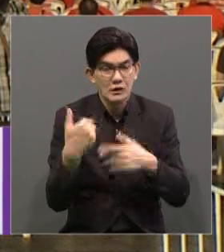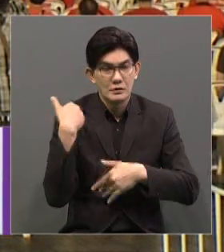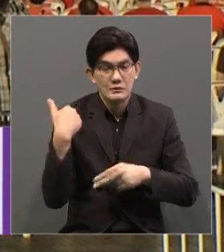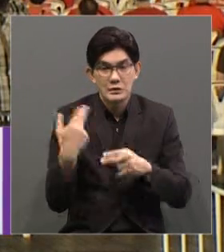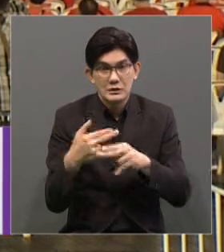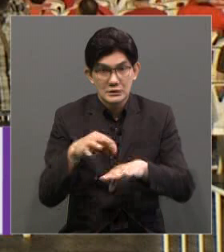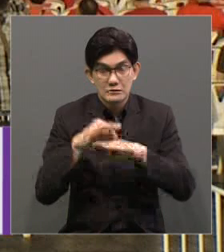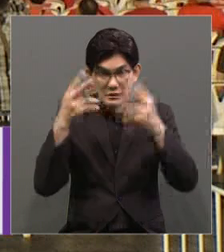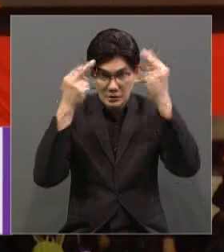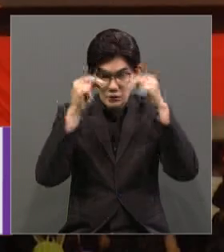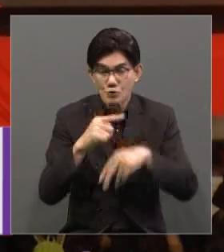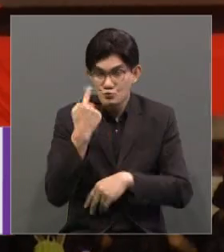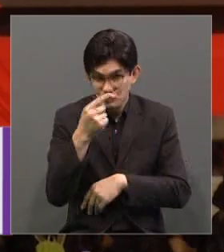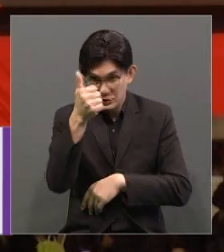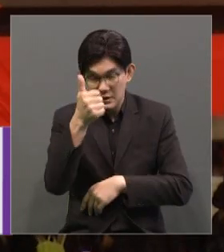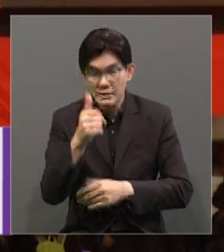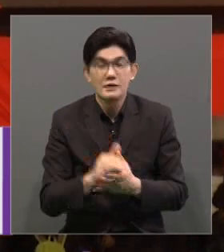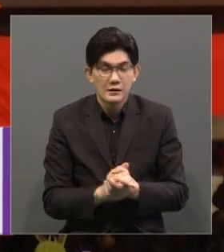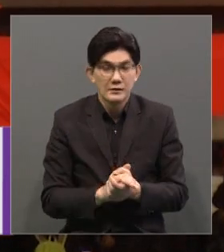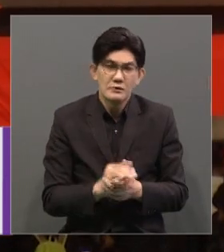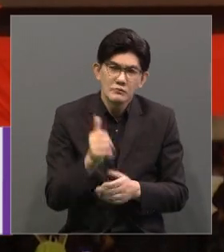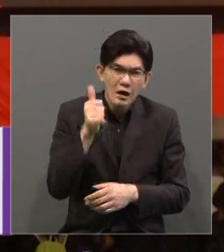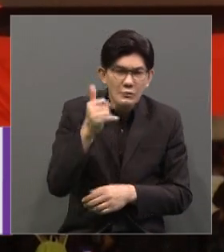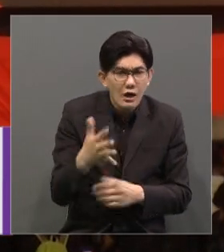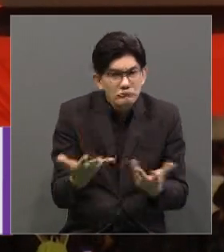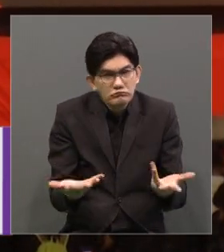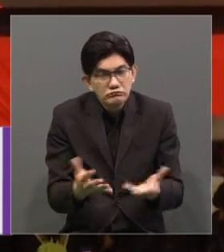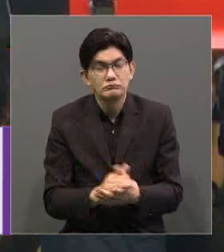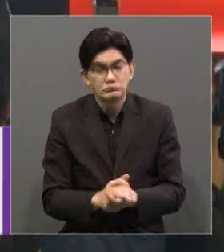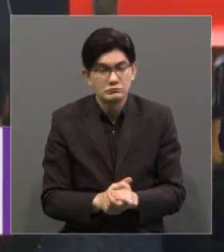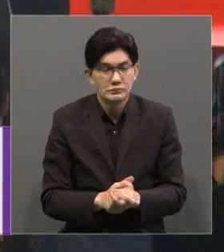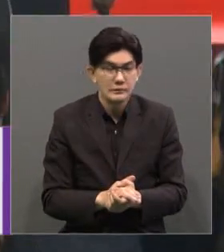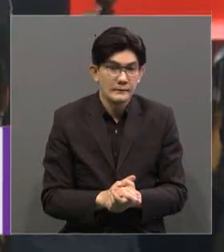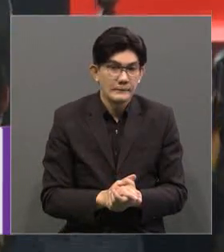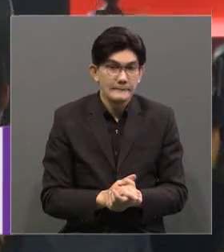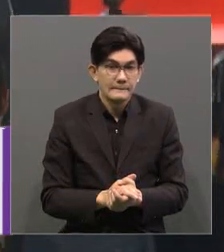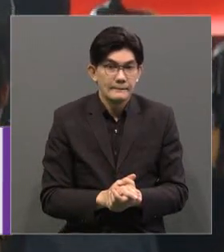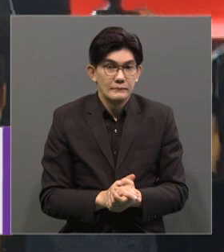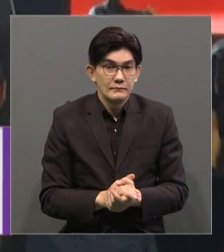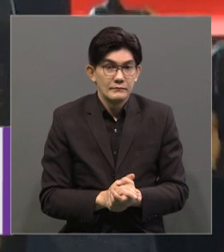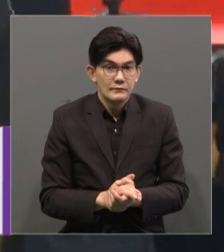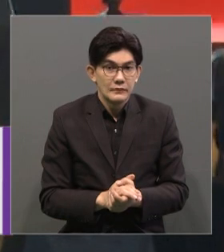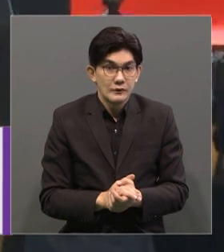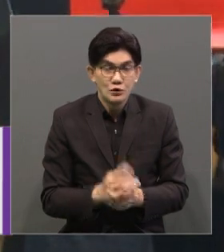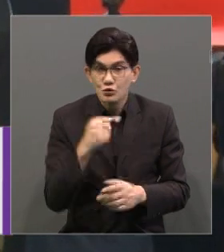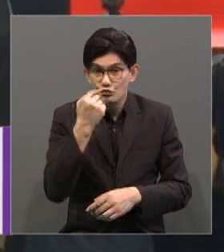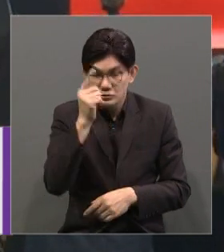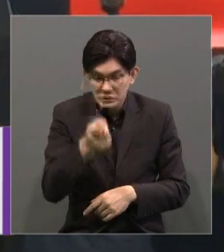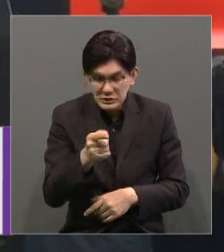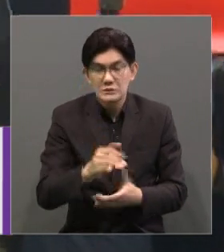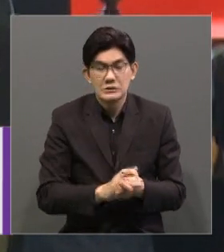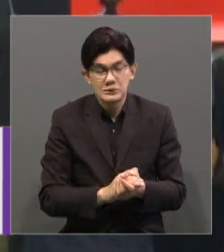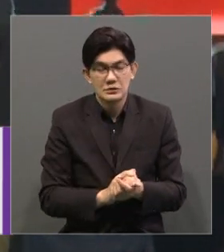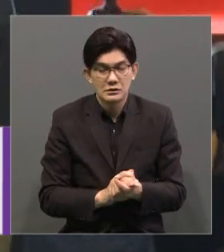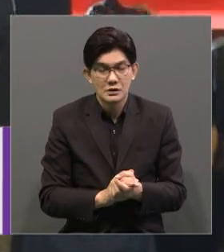ชื่อตำแหน่งนายกรัฐมนตรีบนเวทีปราศัยได้หรือไม่มีการยกตัวอย่างนะครับ ครับ เรื่องของการพูดความจริงนะทางด้านของเลขาธิ